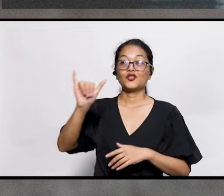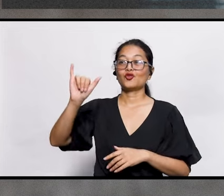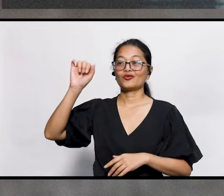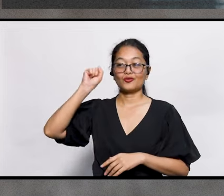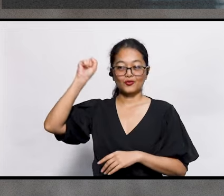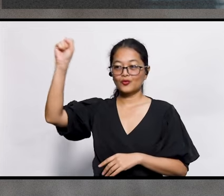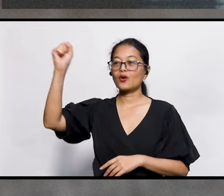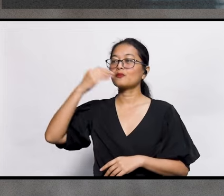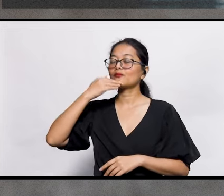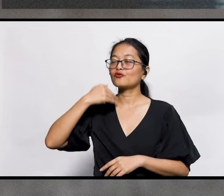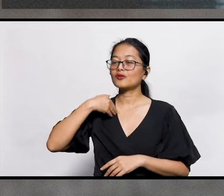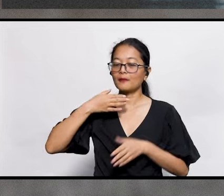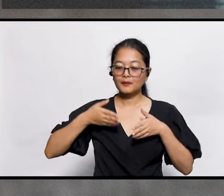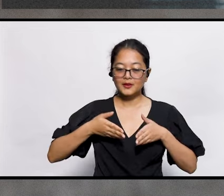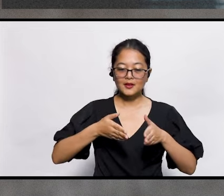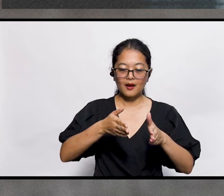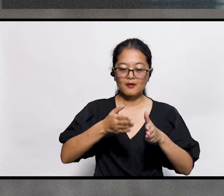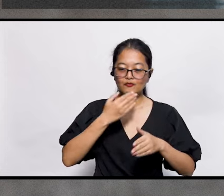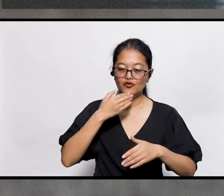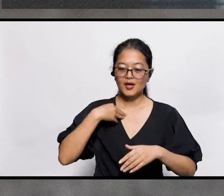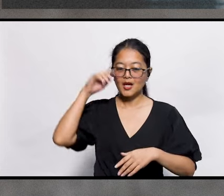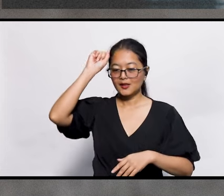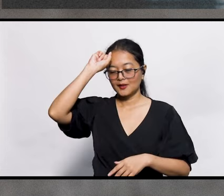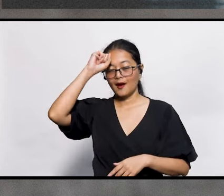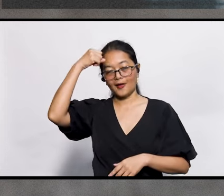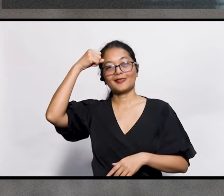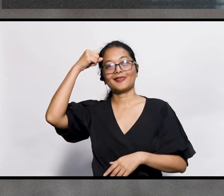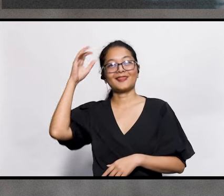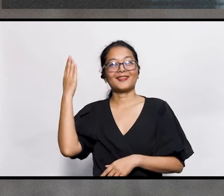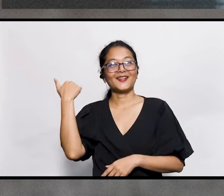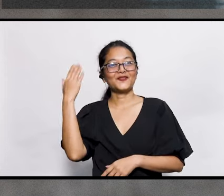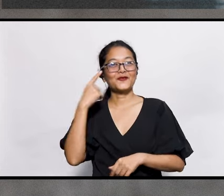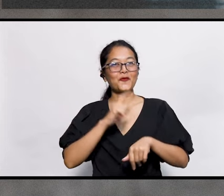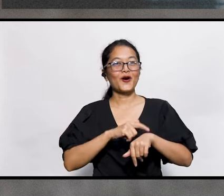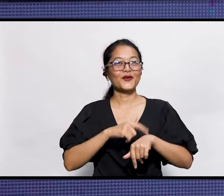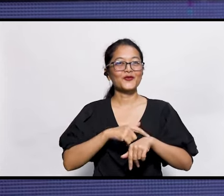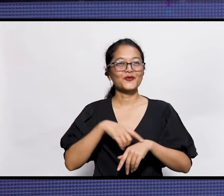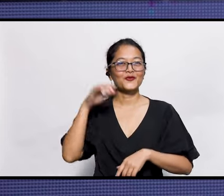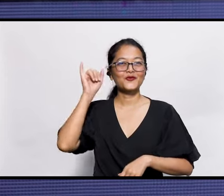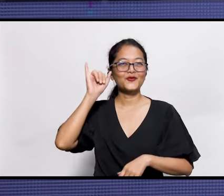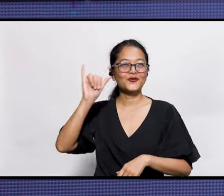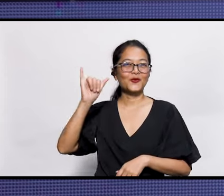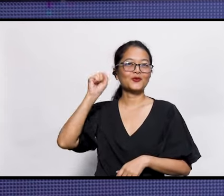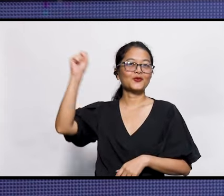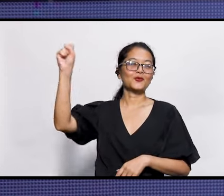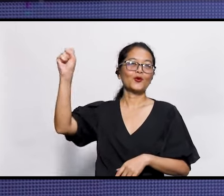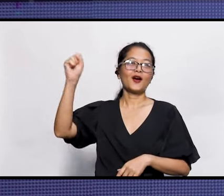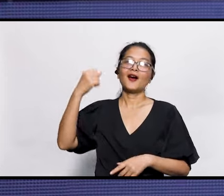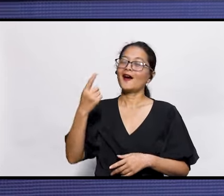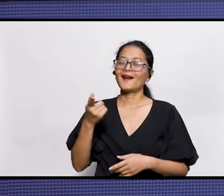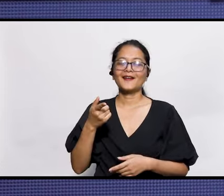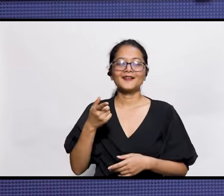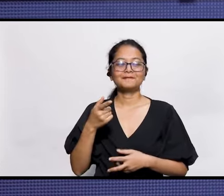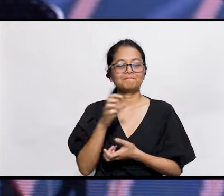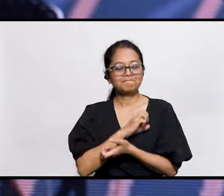punya memoryi pada waktu dia bergulat dengan Tuhan I will not let